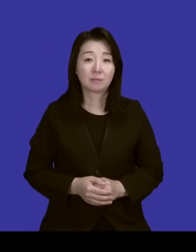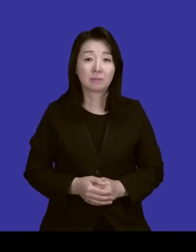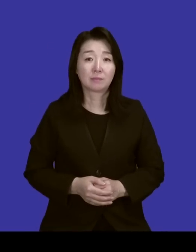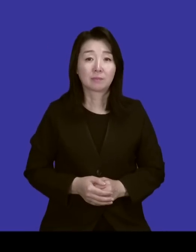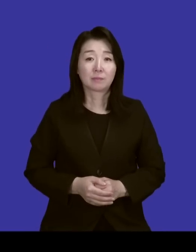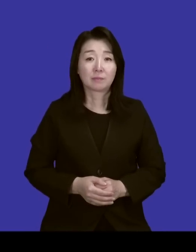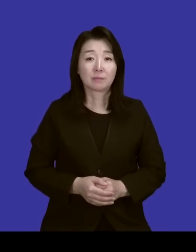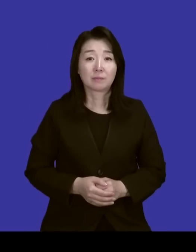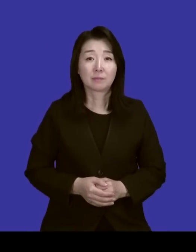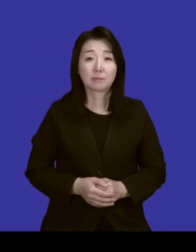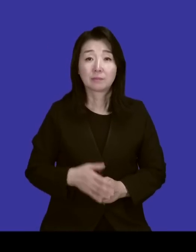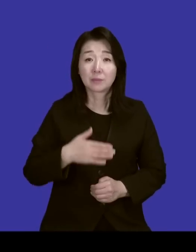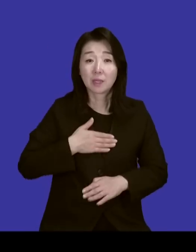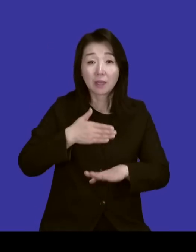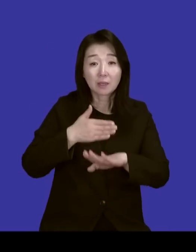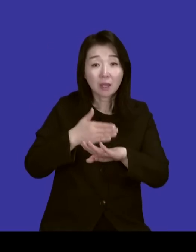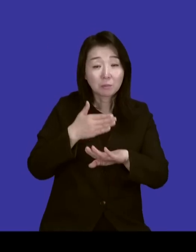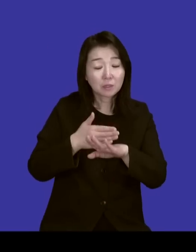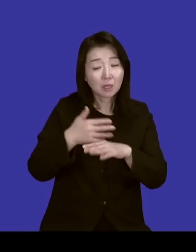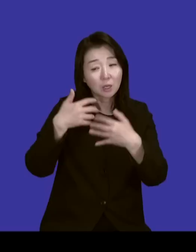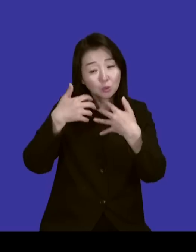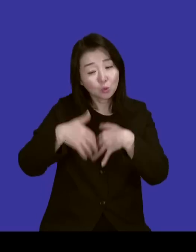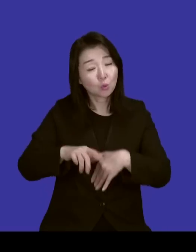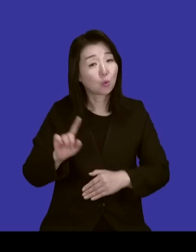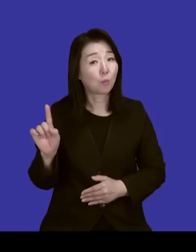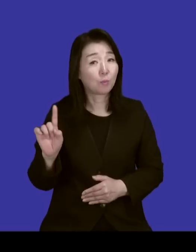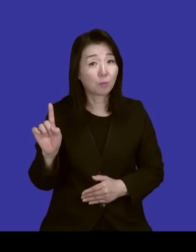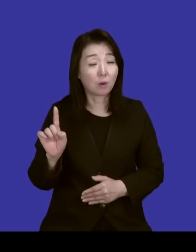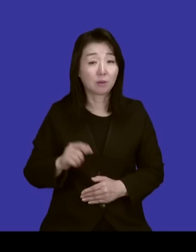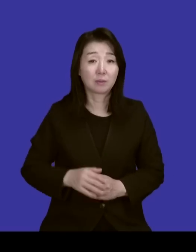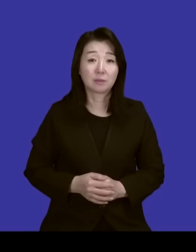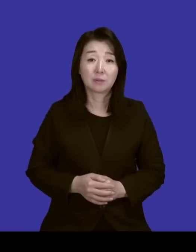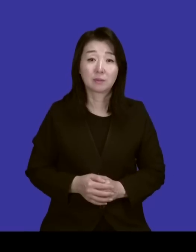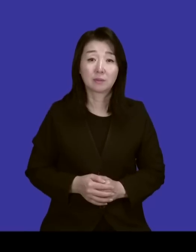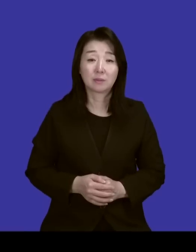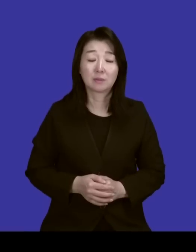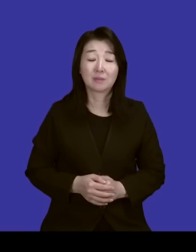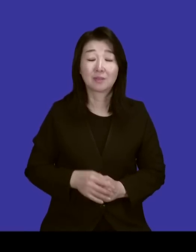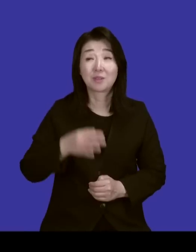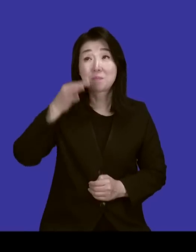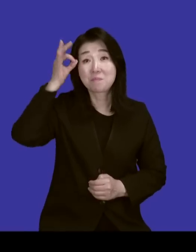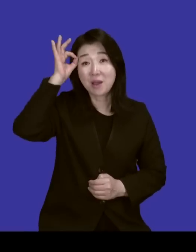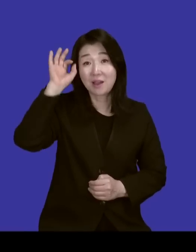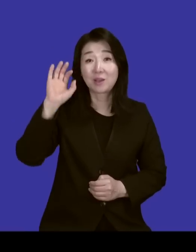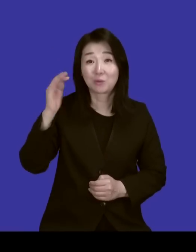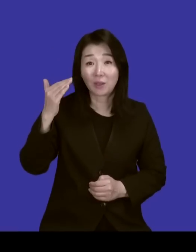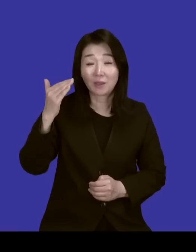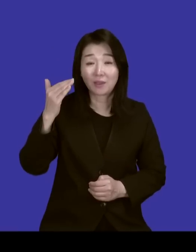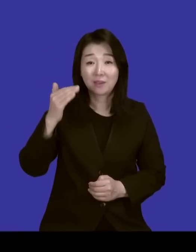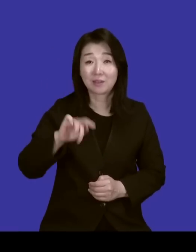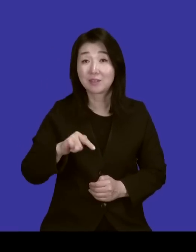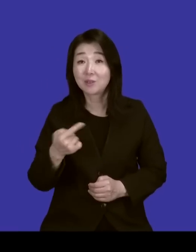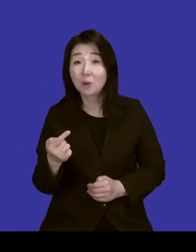그래서 나의 감사의 조건은 뭘까? 그랬더니 이게 떠오르더라고요. 그래서 제가 옆에